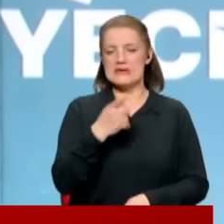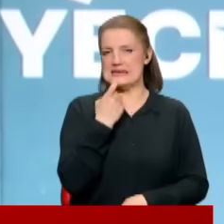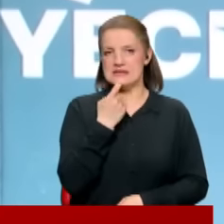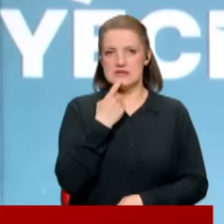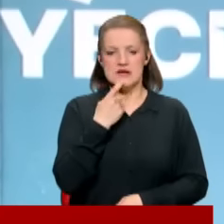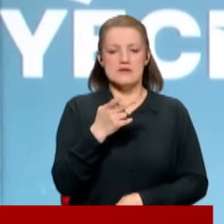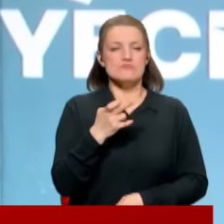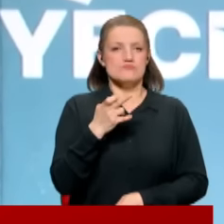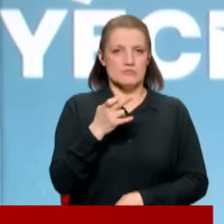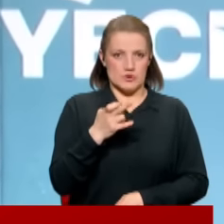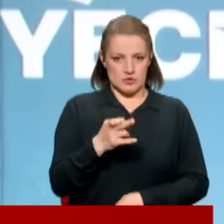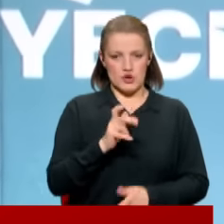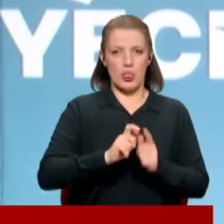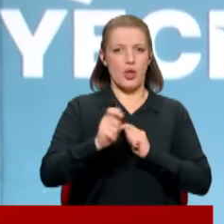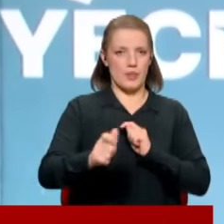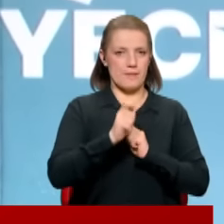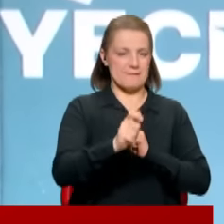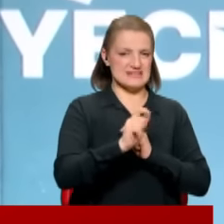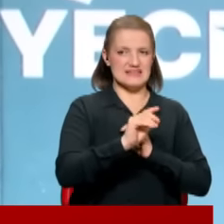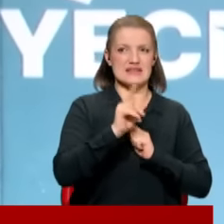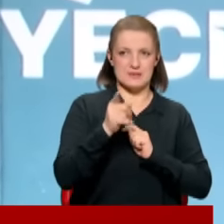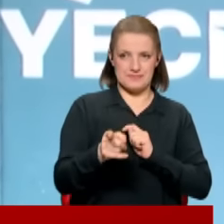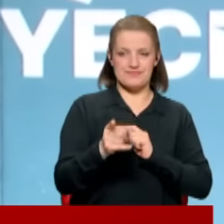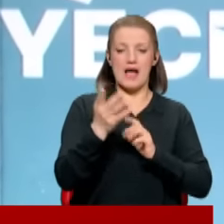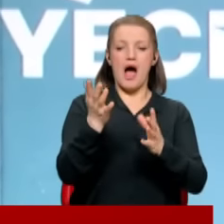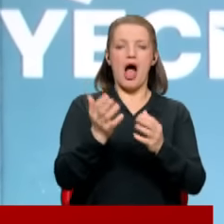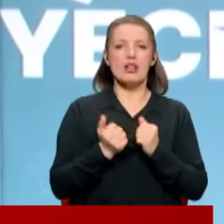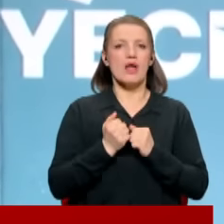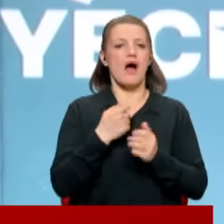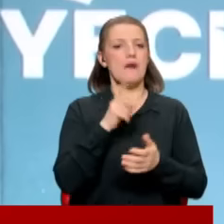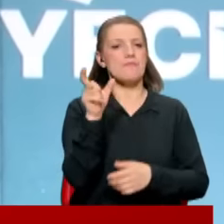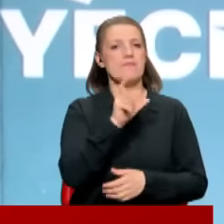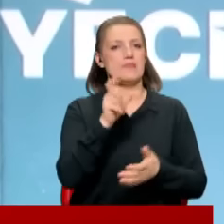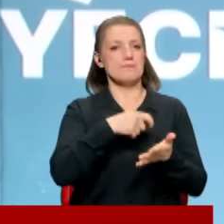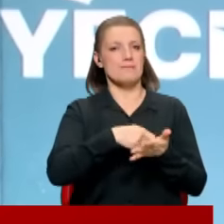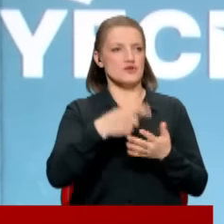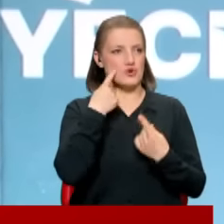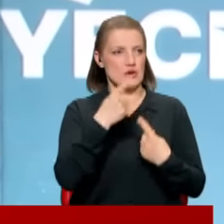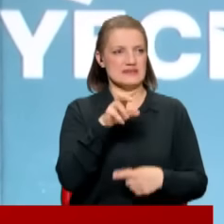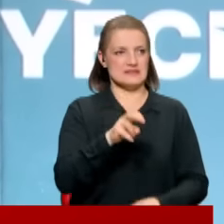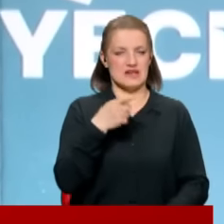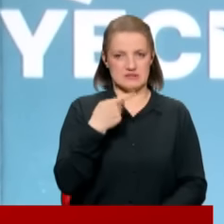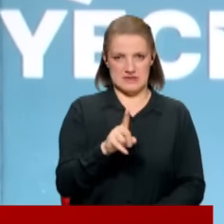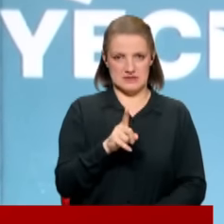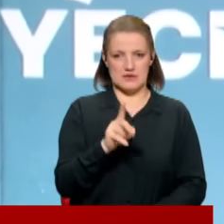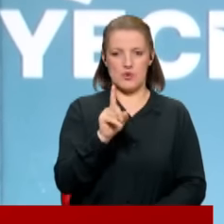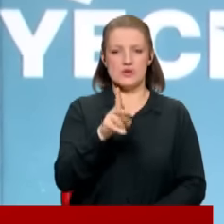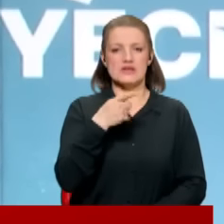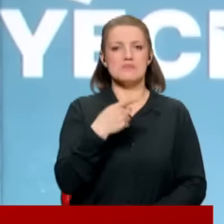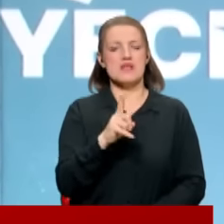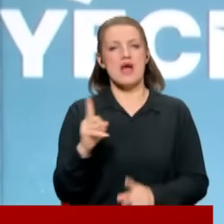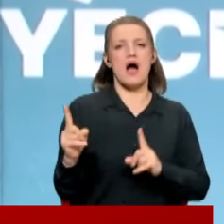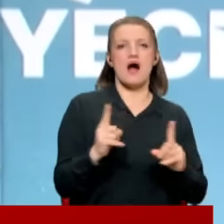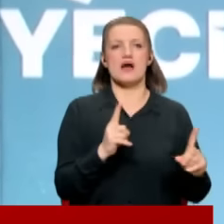yılki promosyon ödemesi miktarlarını alınan aylığa göre 8 bin lira ile 12 bin